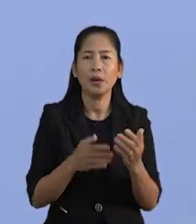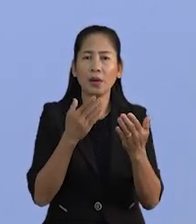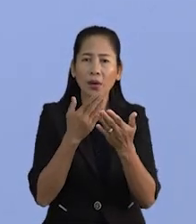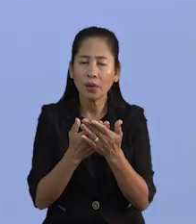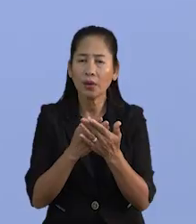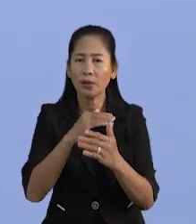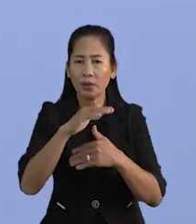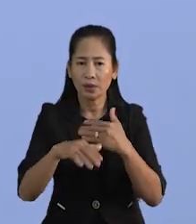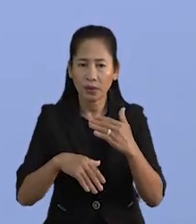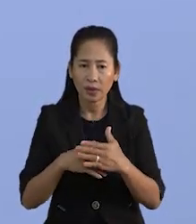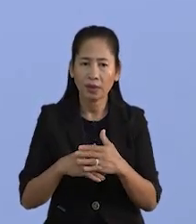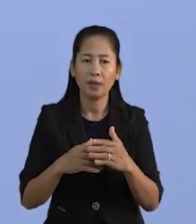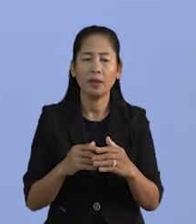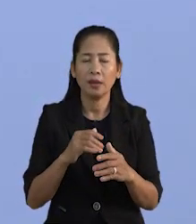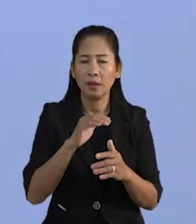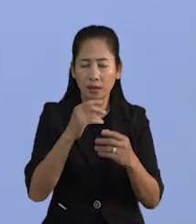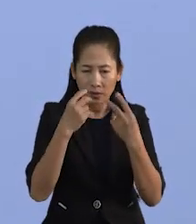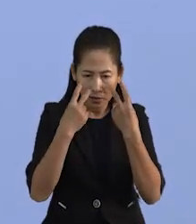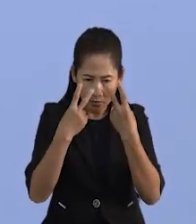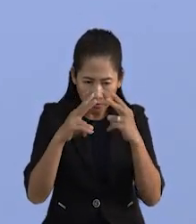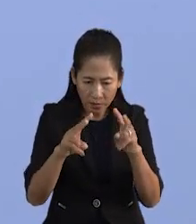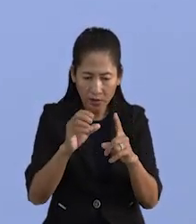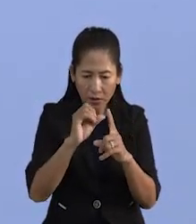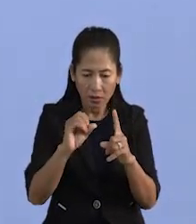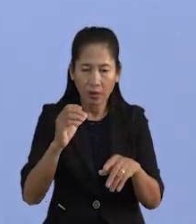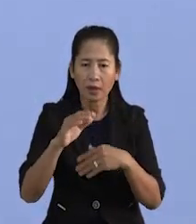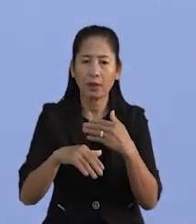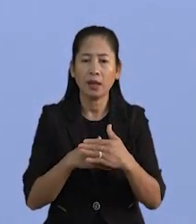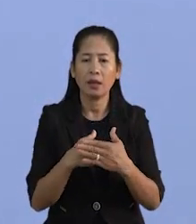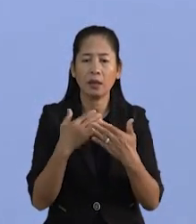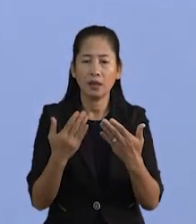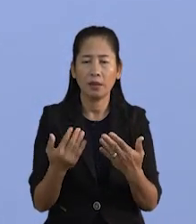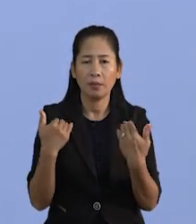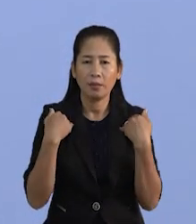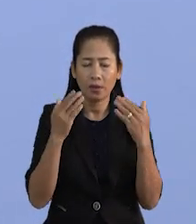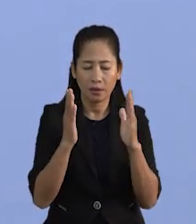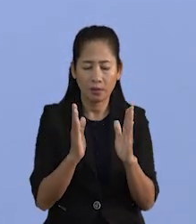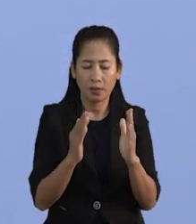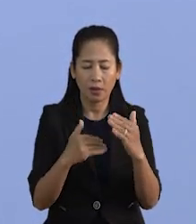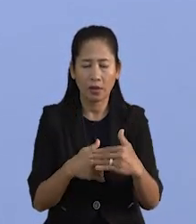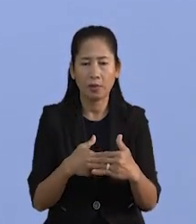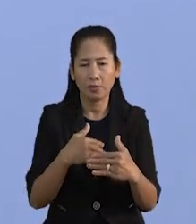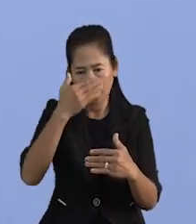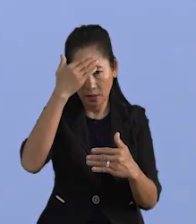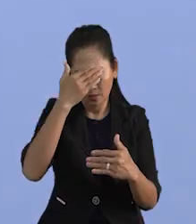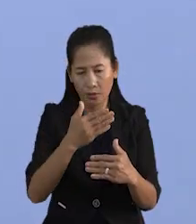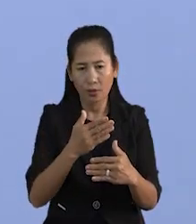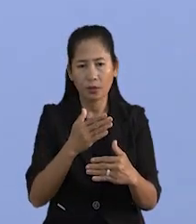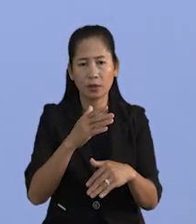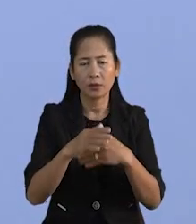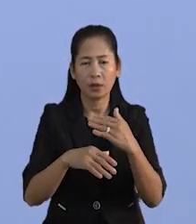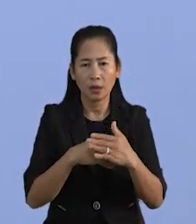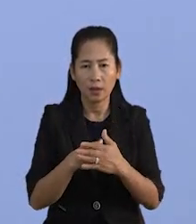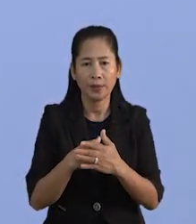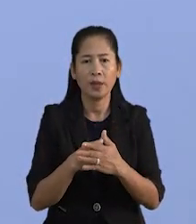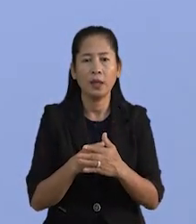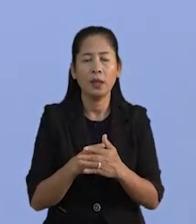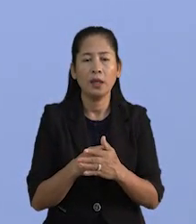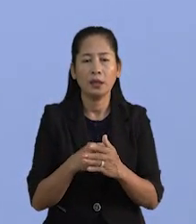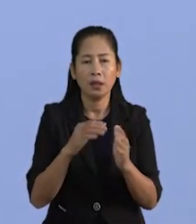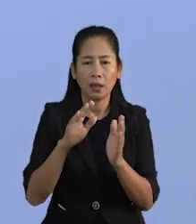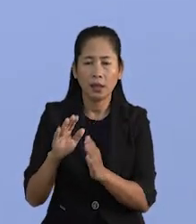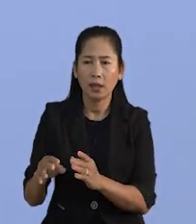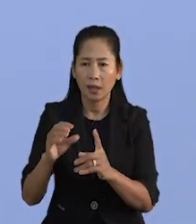រគុណកូនទាំងអស់គ្នាអញ្ចឹងកូនសង្កេតមើលនៅក្នុងរបស់ទាំងអស់នេះណាមានប្រអប់មួយនៅពីមុខគ្រប់របស់ទាំងអស់បាទ